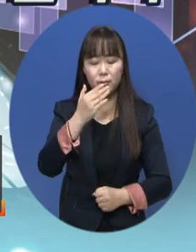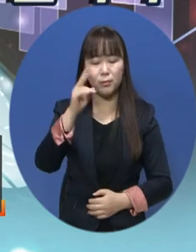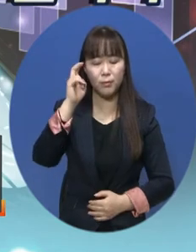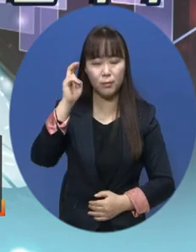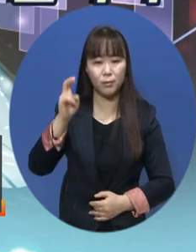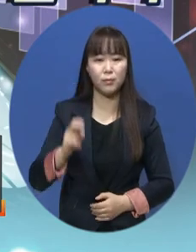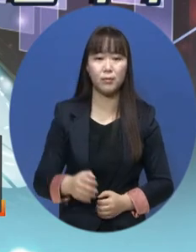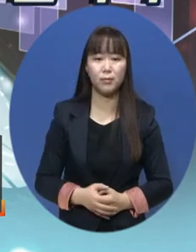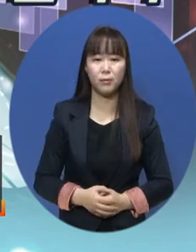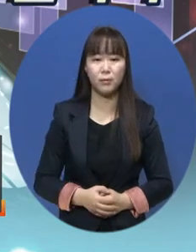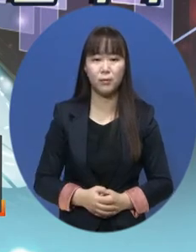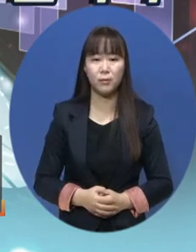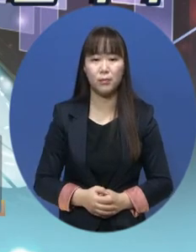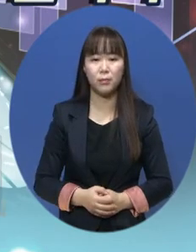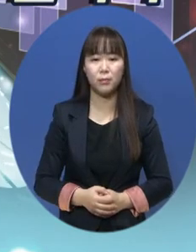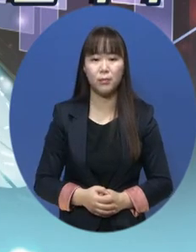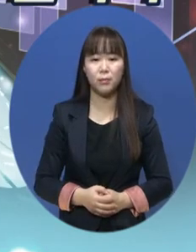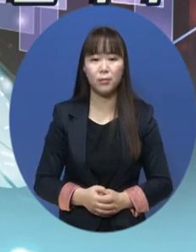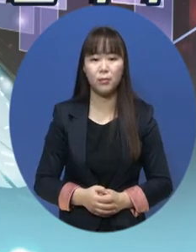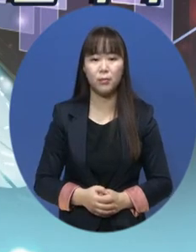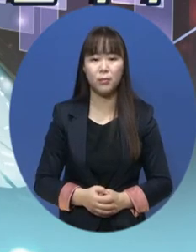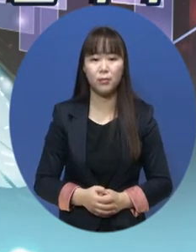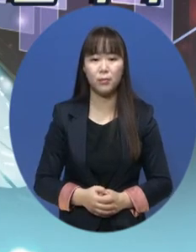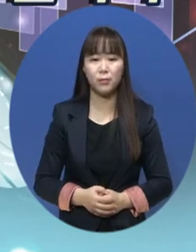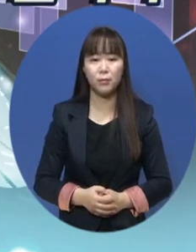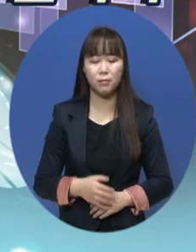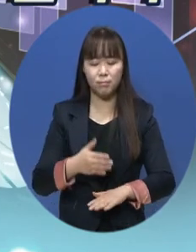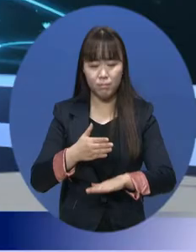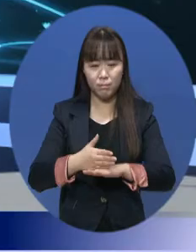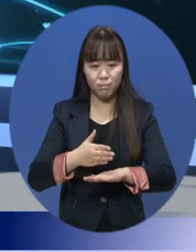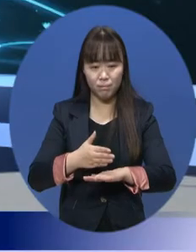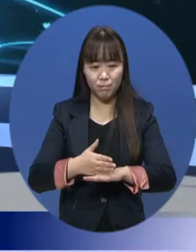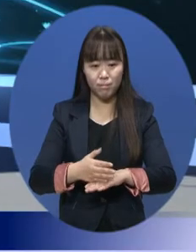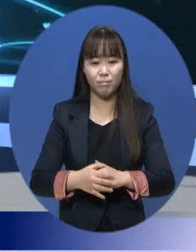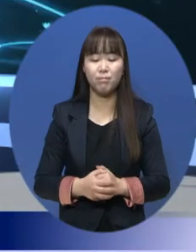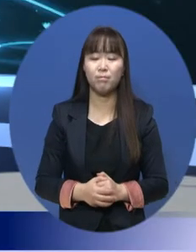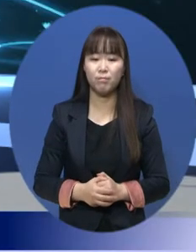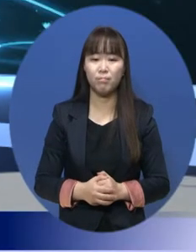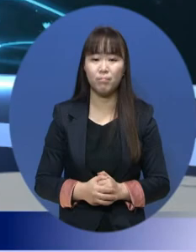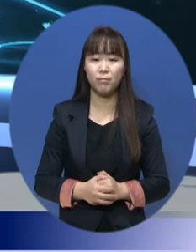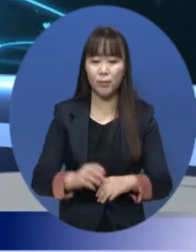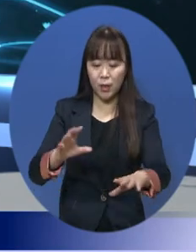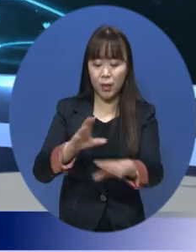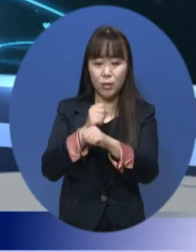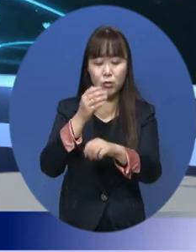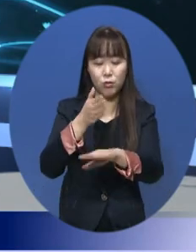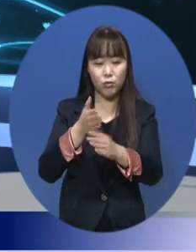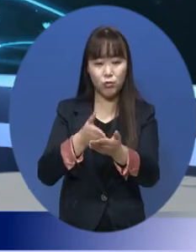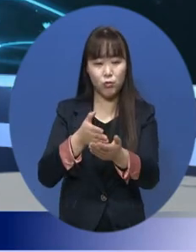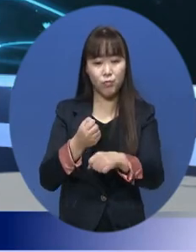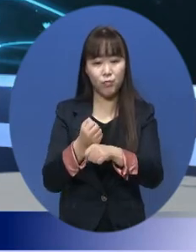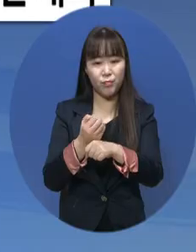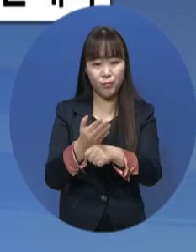수 있는 것입니다. 감사합니다. 이어서 간추린 뉴스